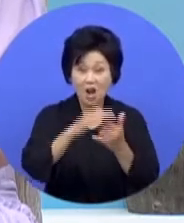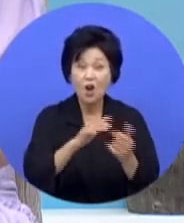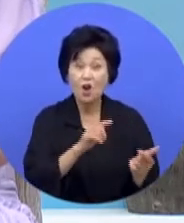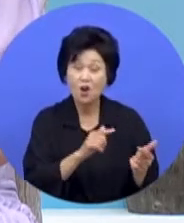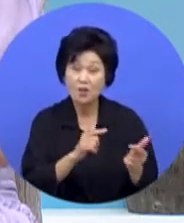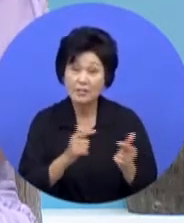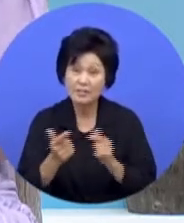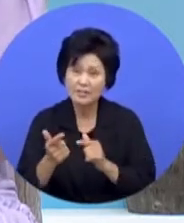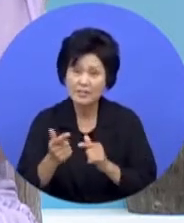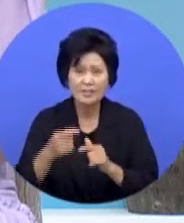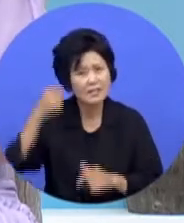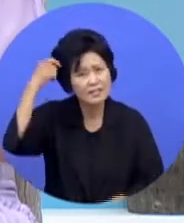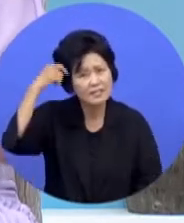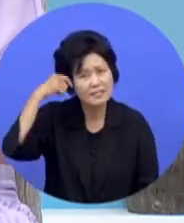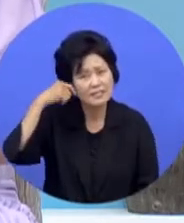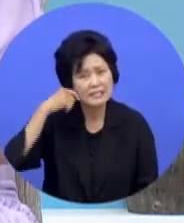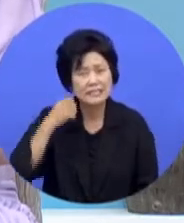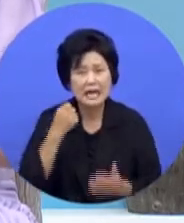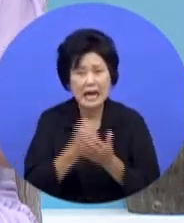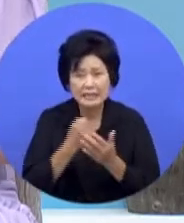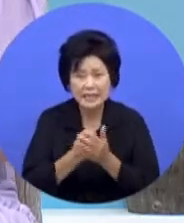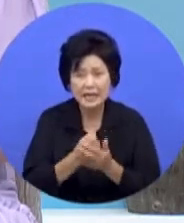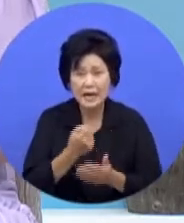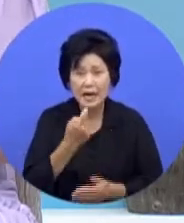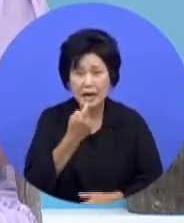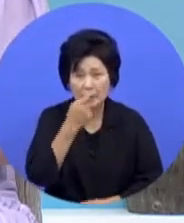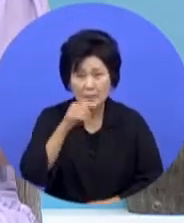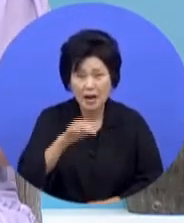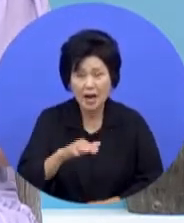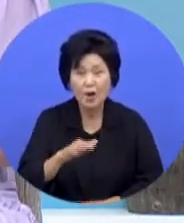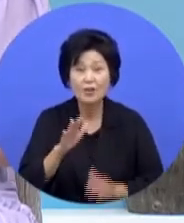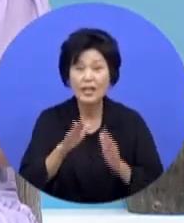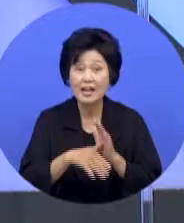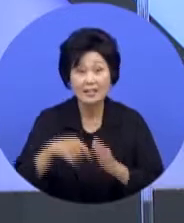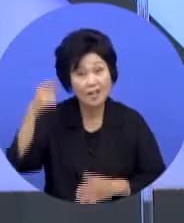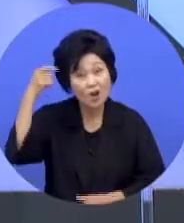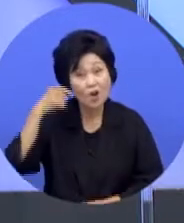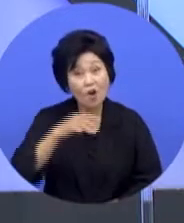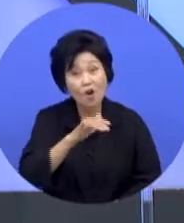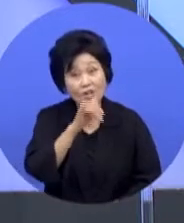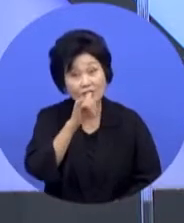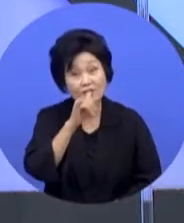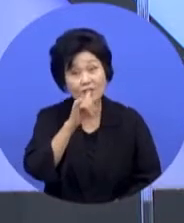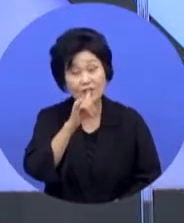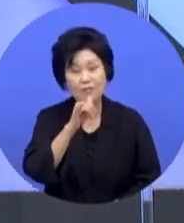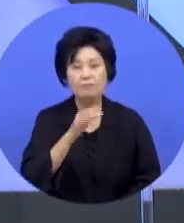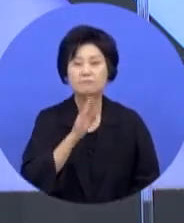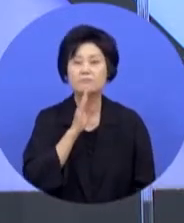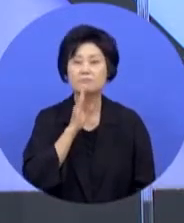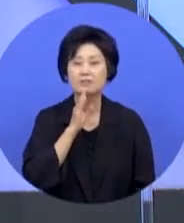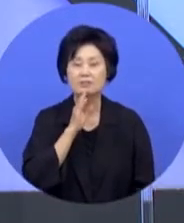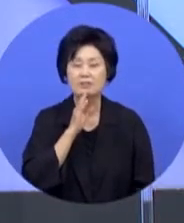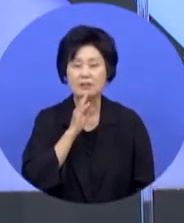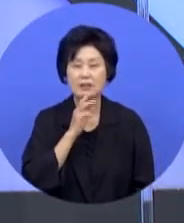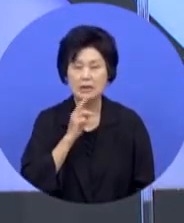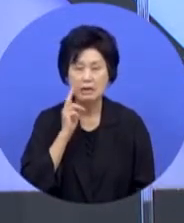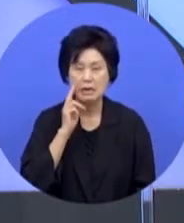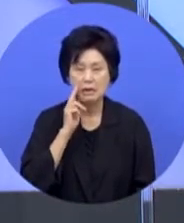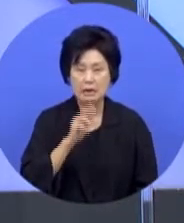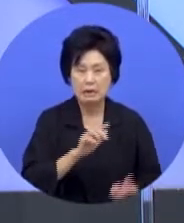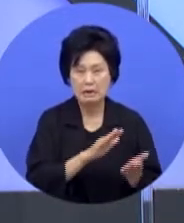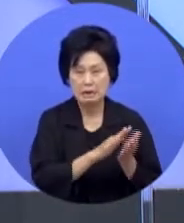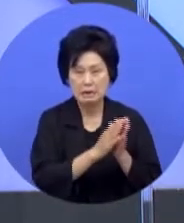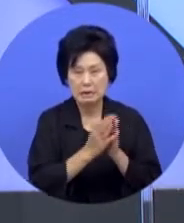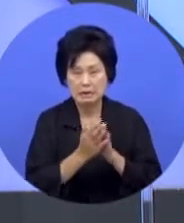느끼는 그런 안타까움들이 실제적으로 많이 느껴지셨을 것 같으세요. 진화론적인 부분들이 굉장히